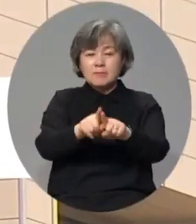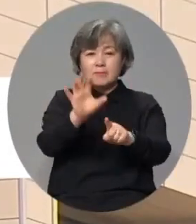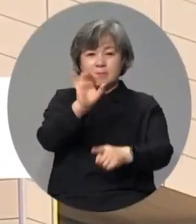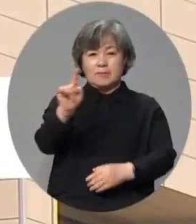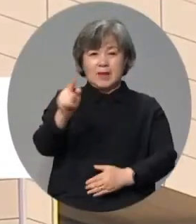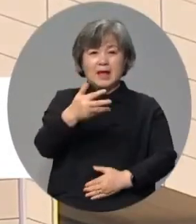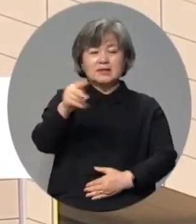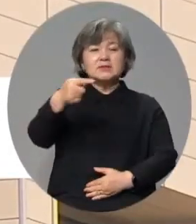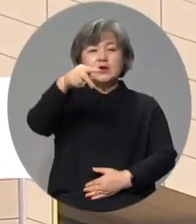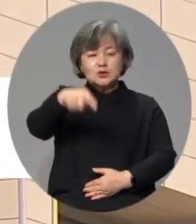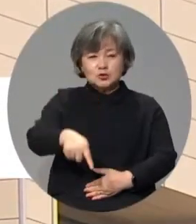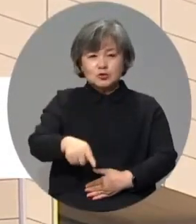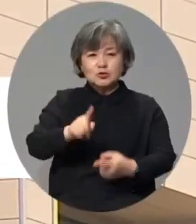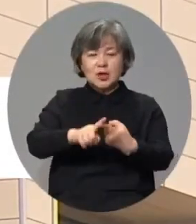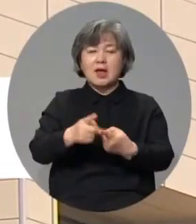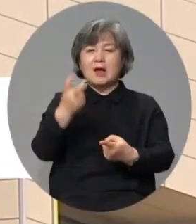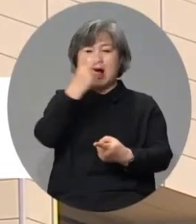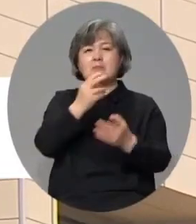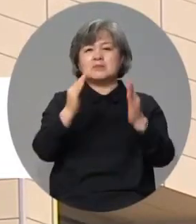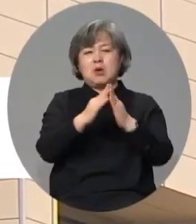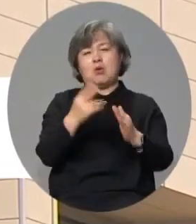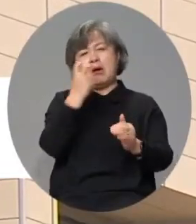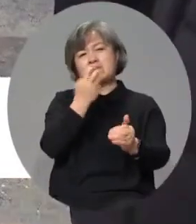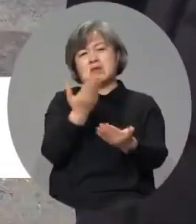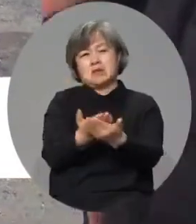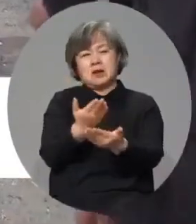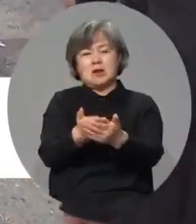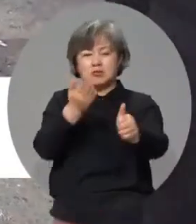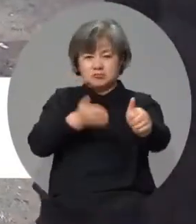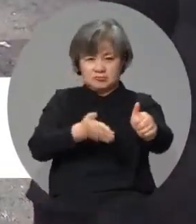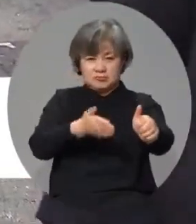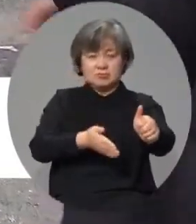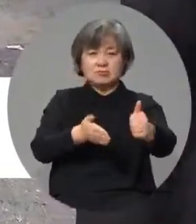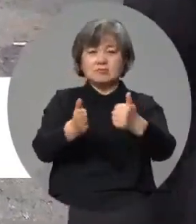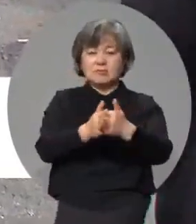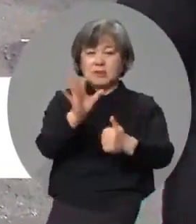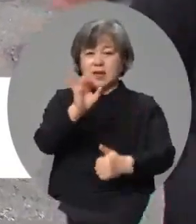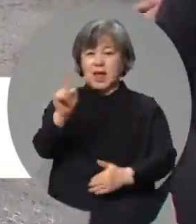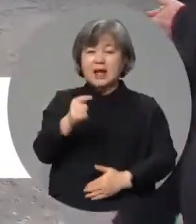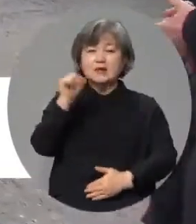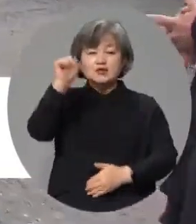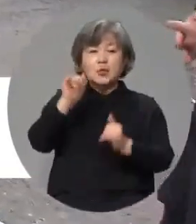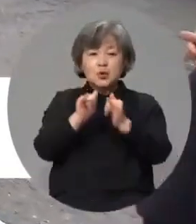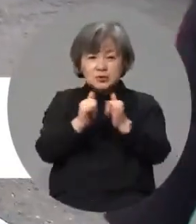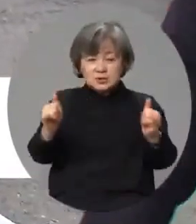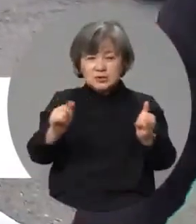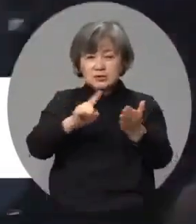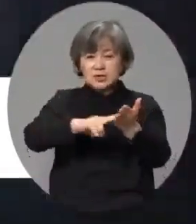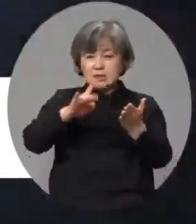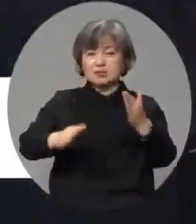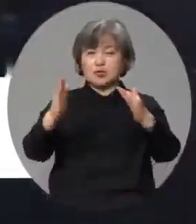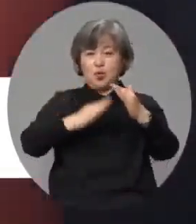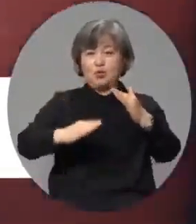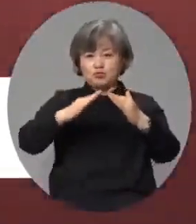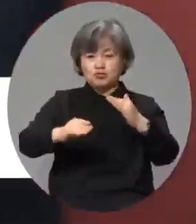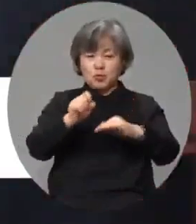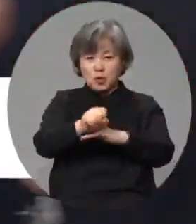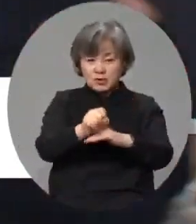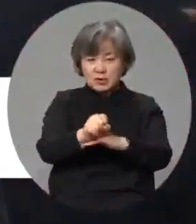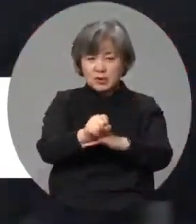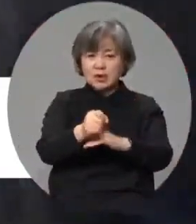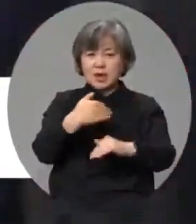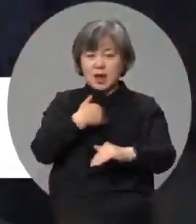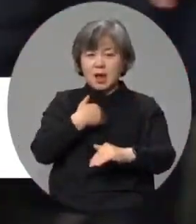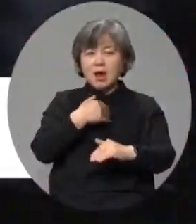국민의 당대 손 후보가 감사원 감사를 촉구하고 나섰습니다 안철수 후보는 세무 공무원 출신이 면제받는 과목에서